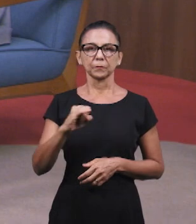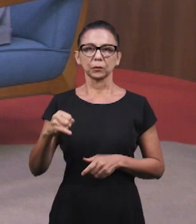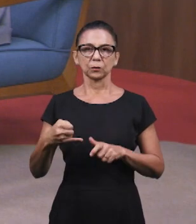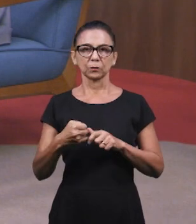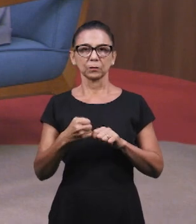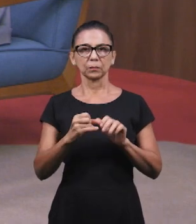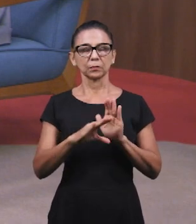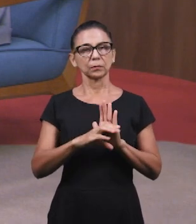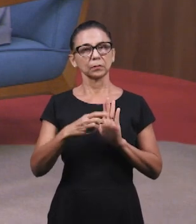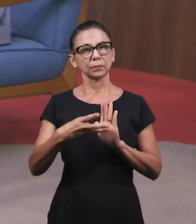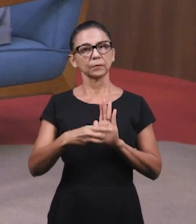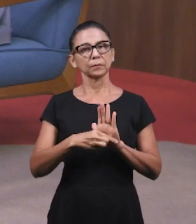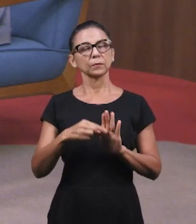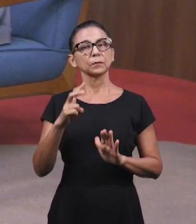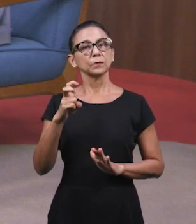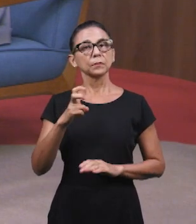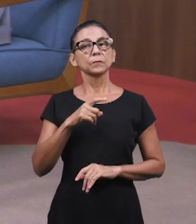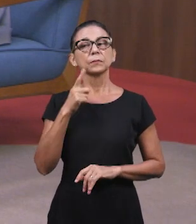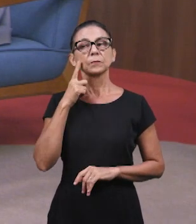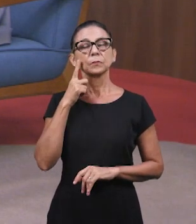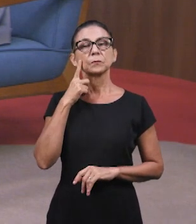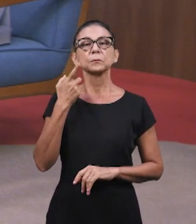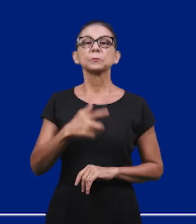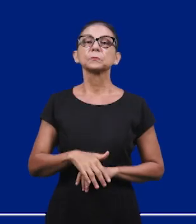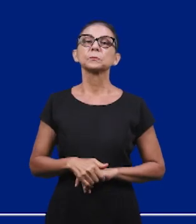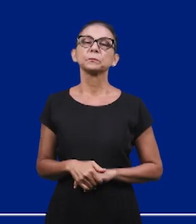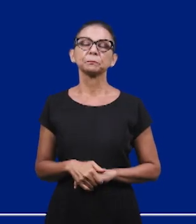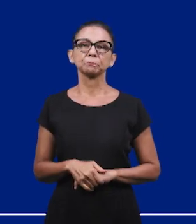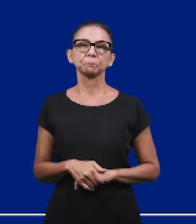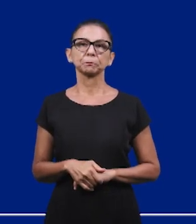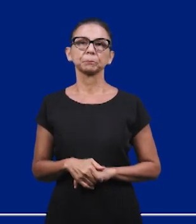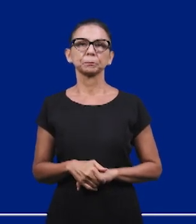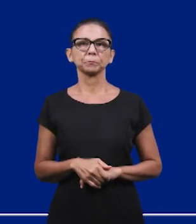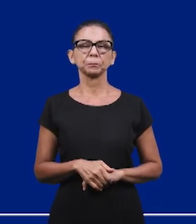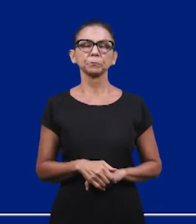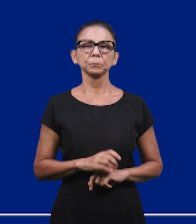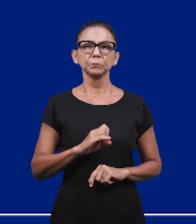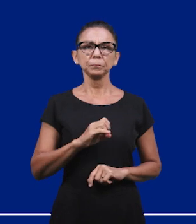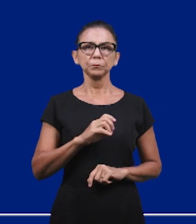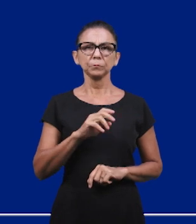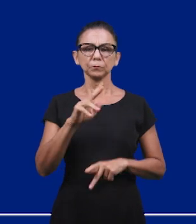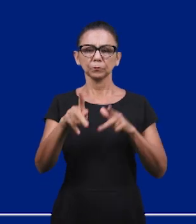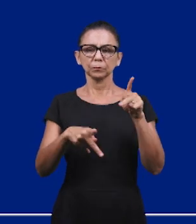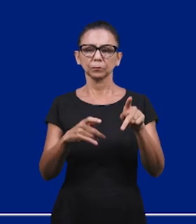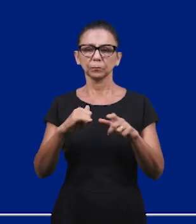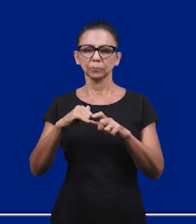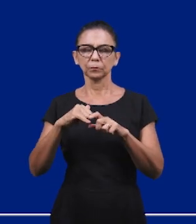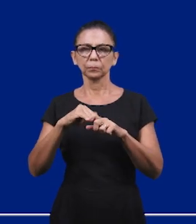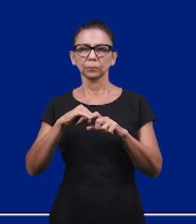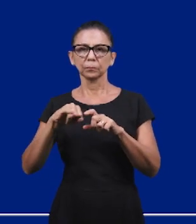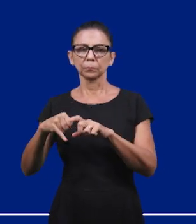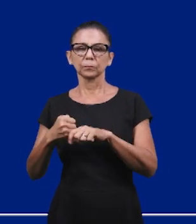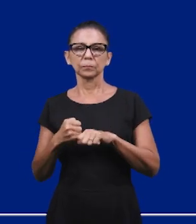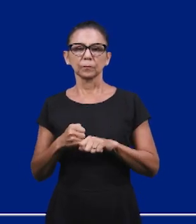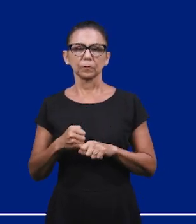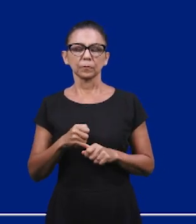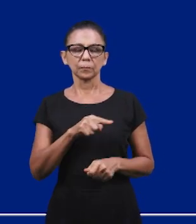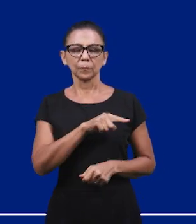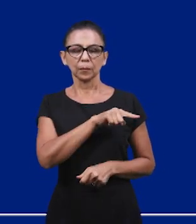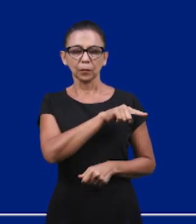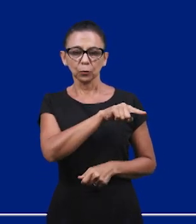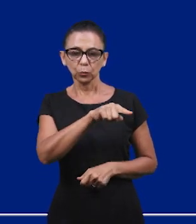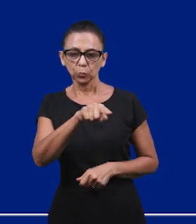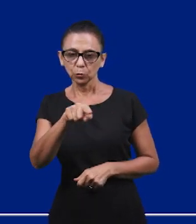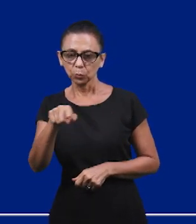dit, Josué a dit aussi au peuple, sanctifiez-vous, car demain le Seigneur fera des